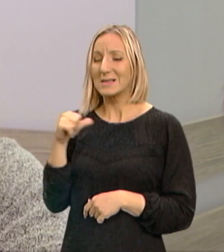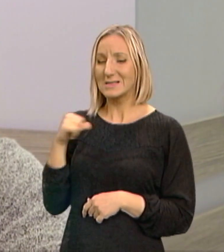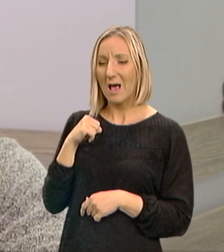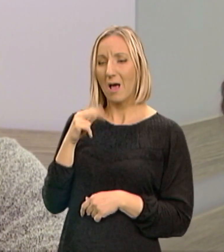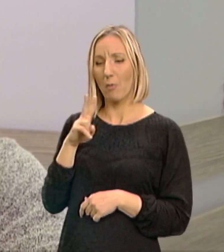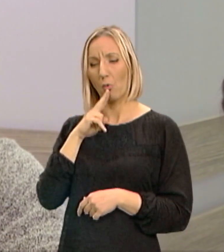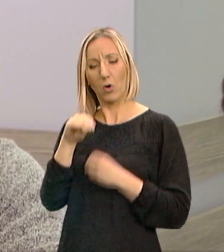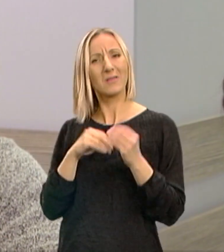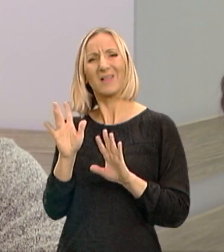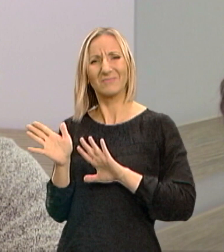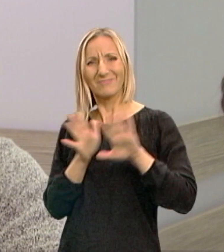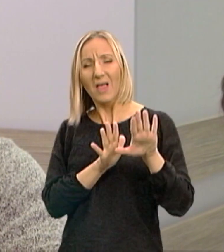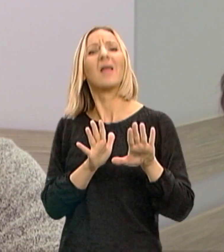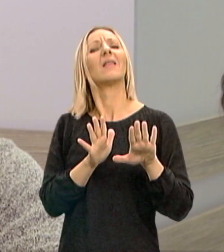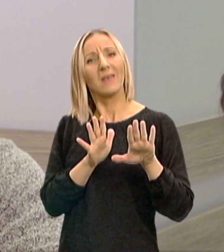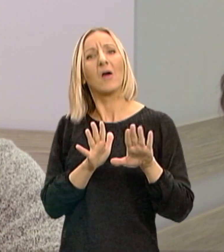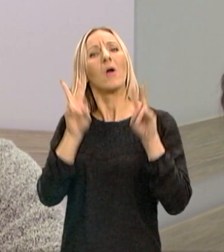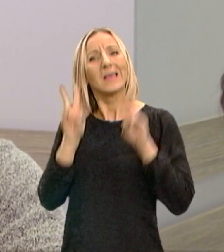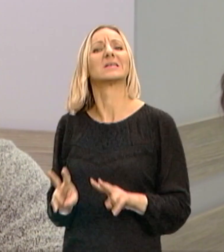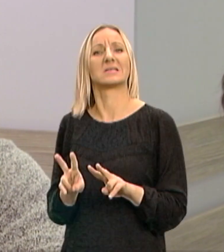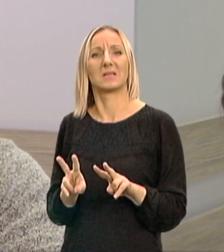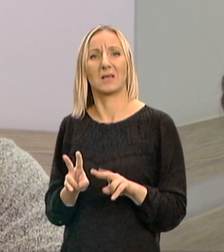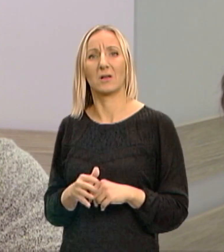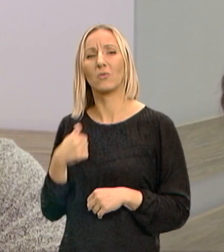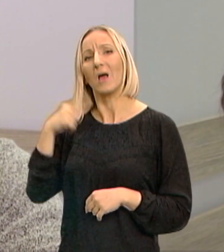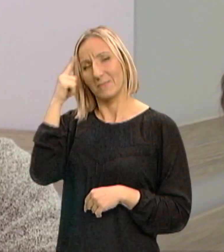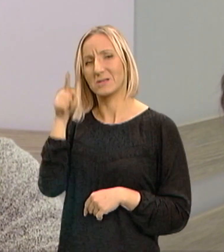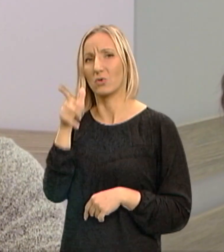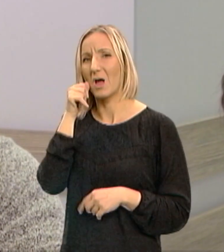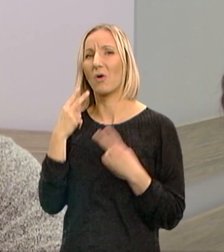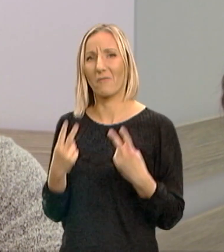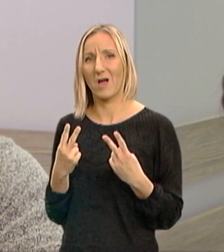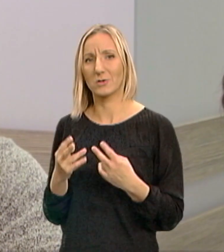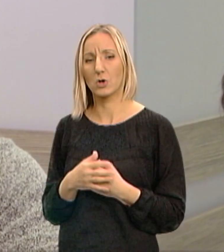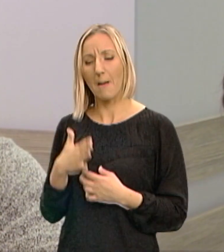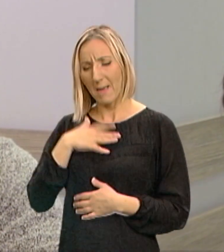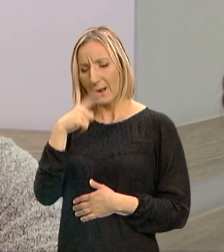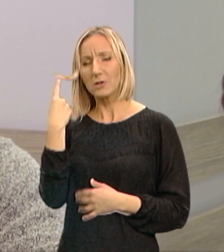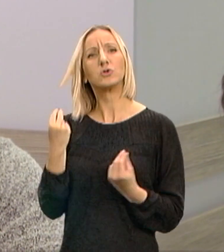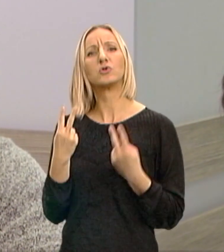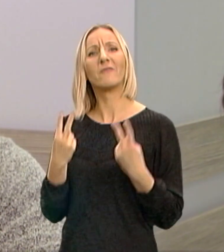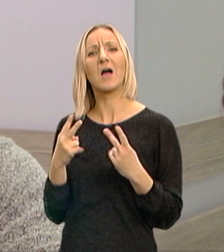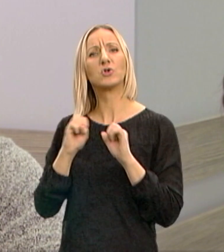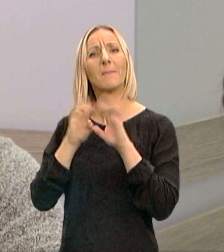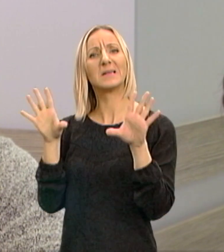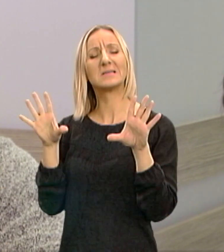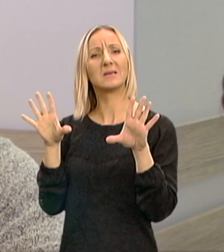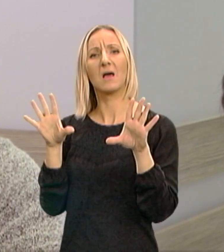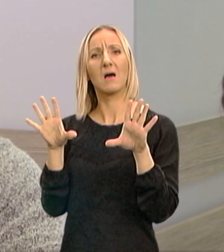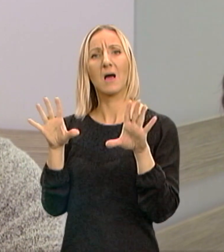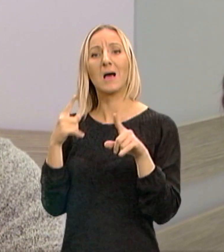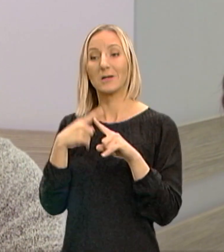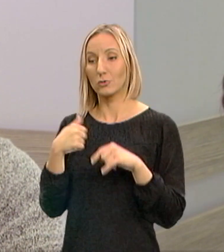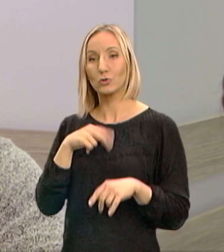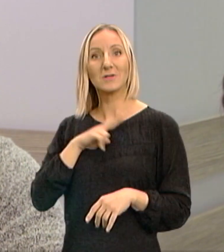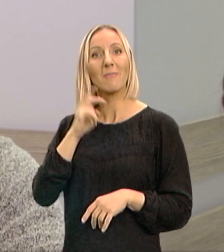kao istinu. I to je, mislim da je to jako važno. Zašto je meni bila dragocena ova emisija? Zato što sam imala